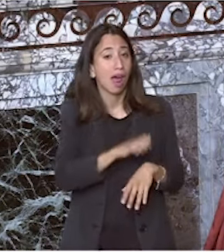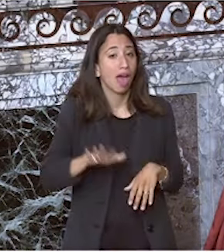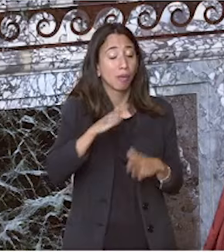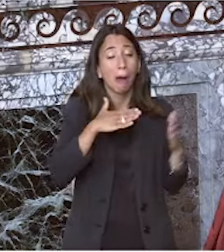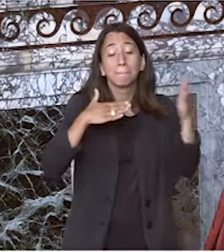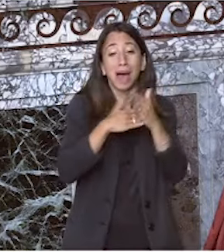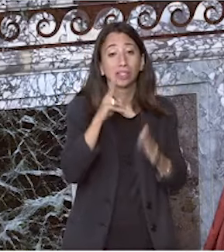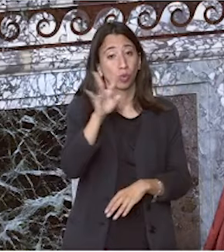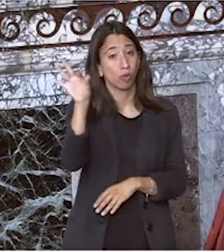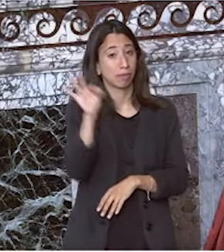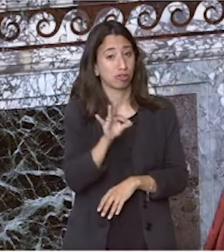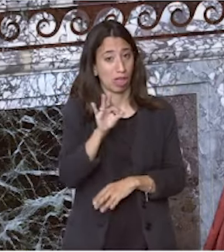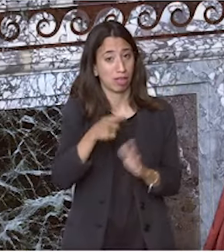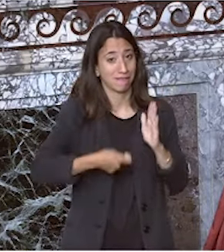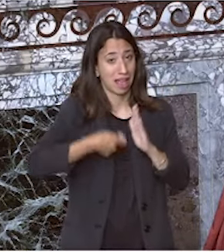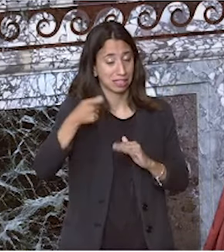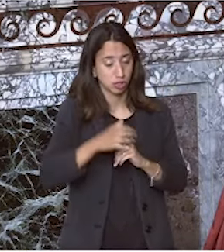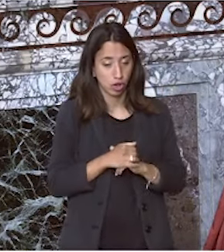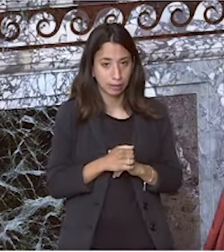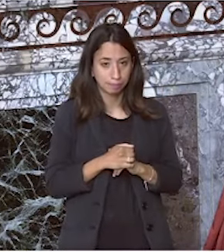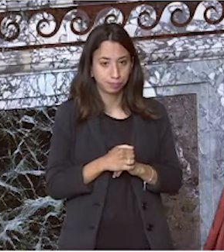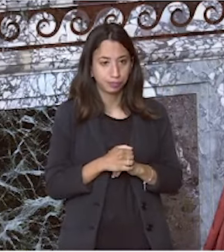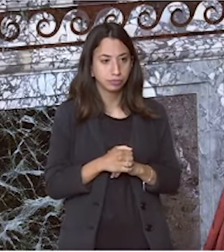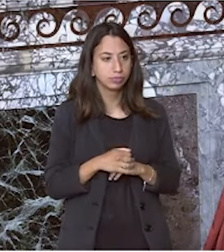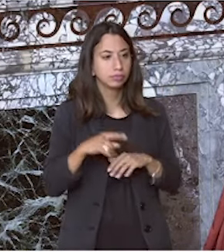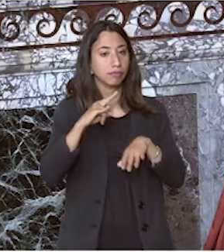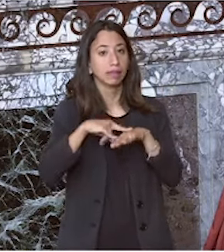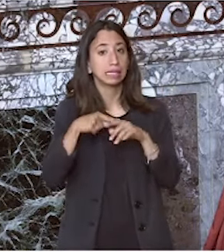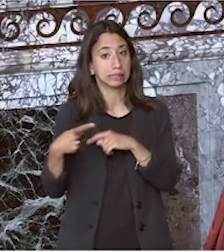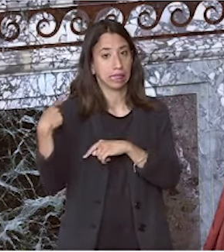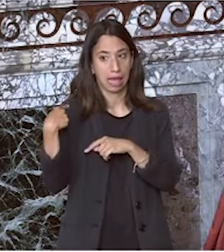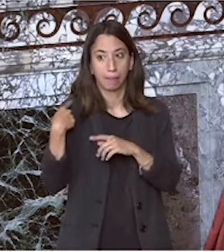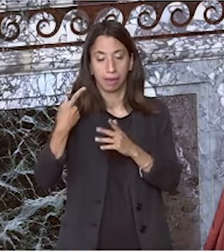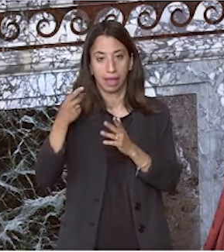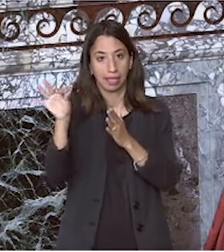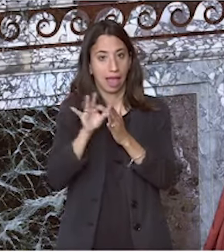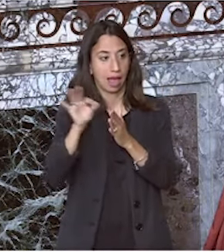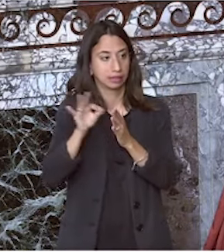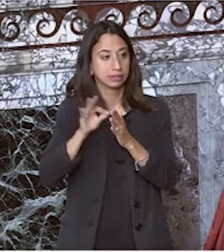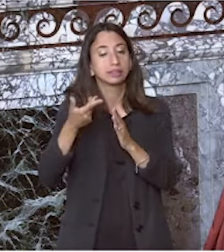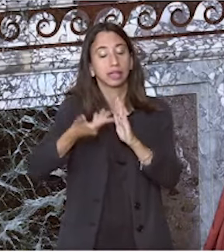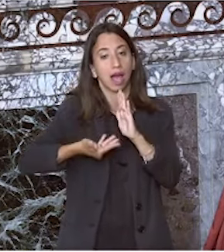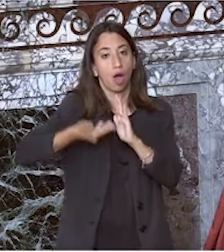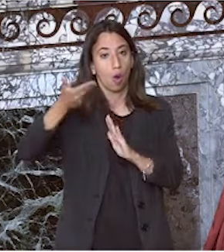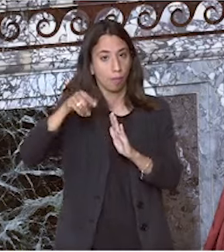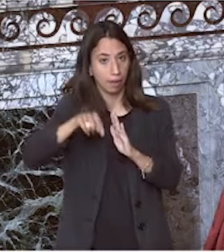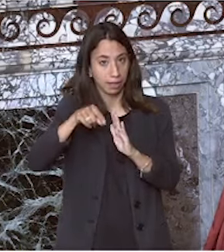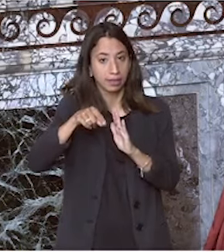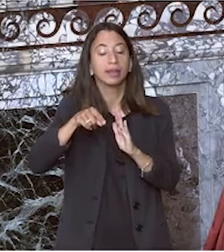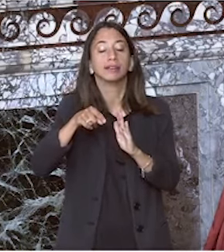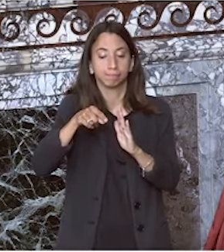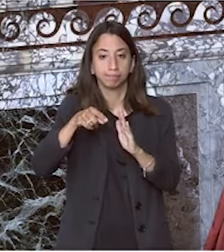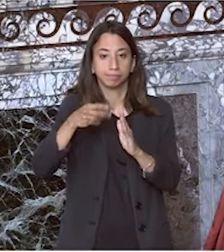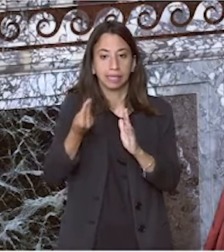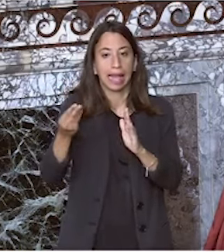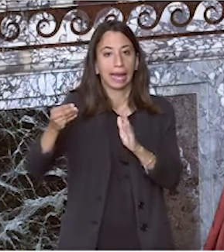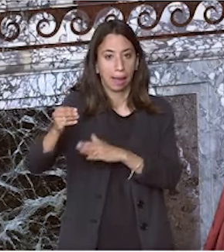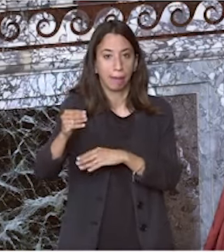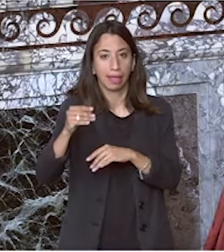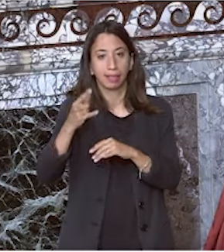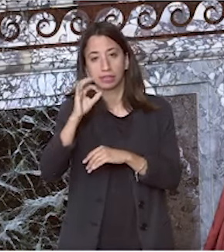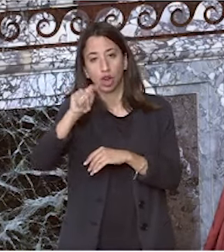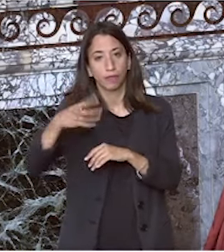Da settembre, quando aumentammo per l'ultima volta i tassi ufficiali, i rendimenti reali a breve termine sono saliti di quasi mezzo